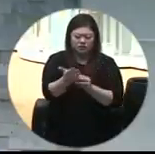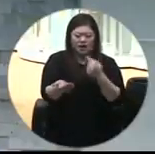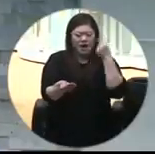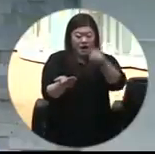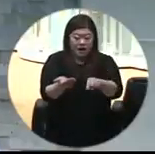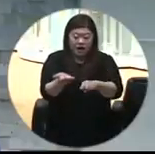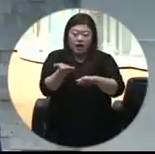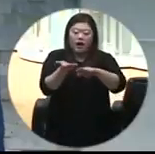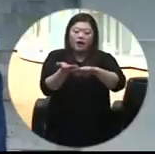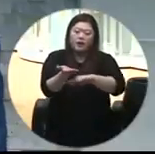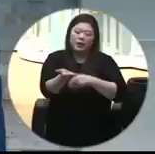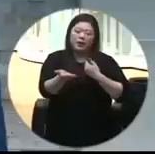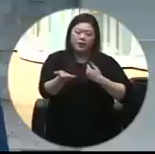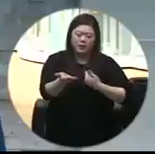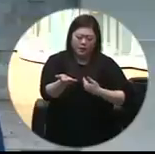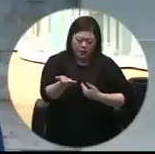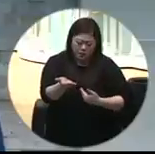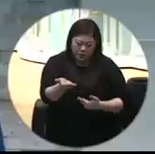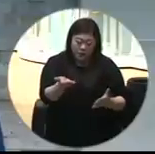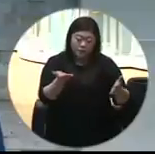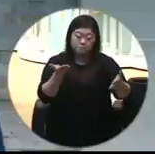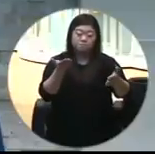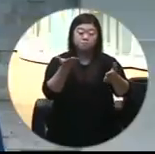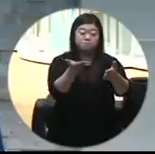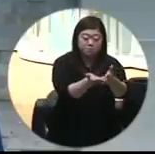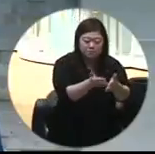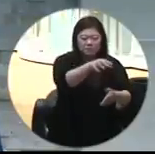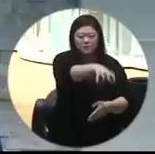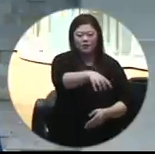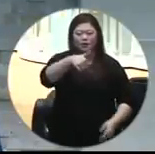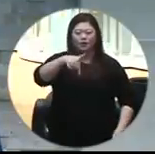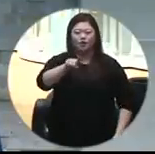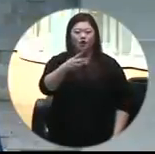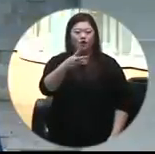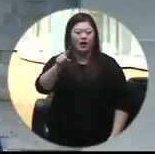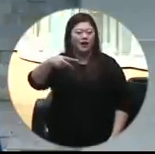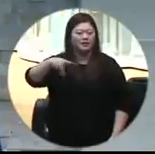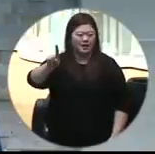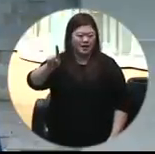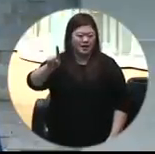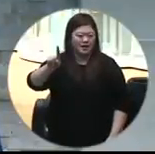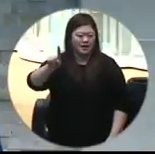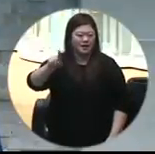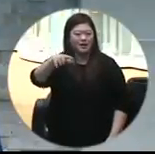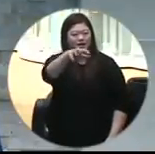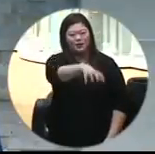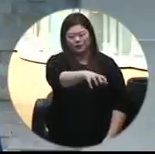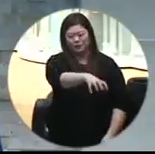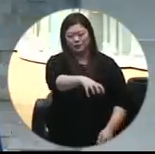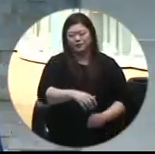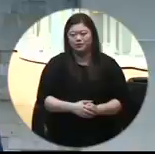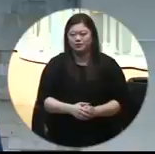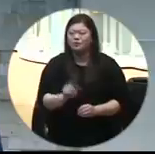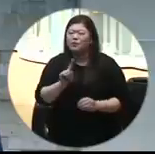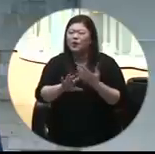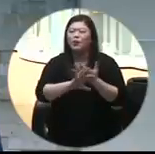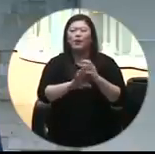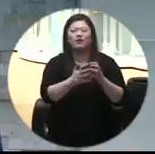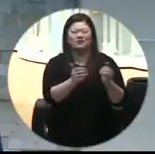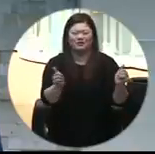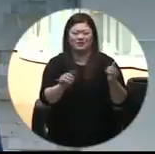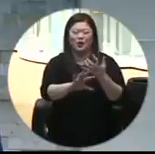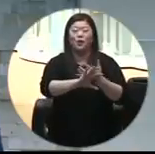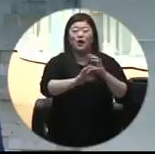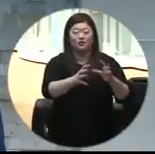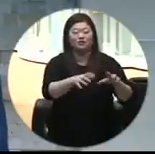후에 도착하신 곳이 그라사라는 그라사인들이 사는 그런 이방인 그런